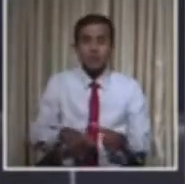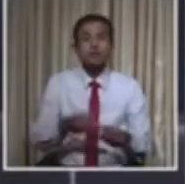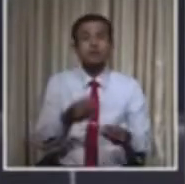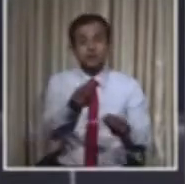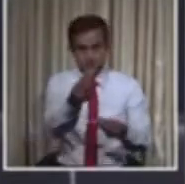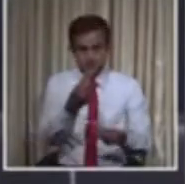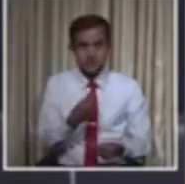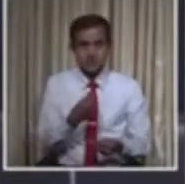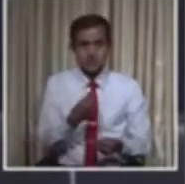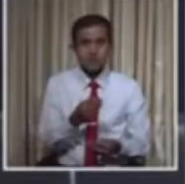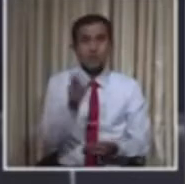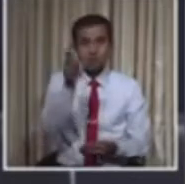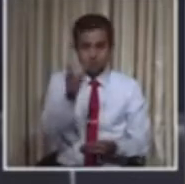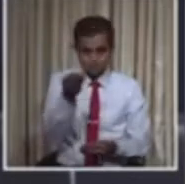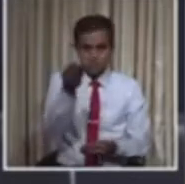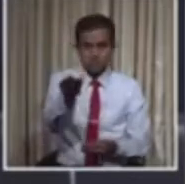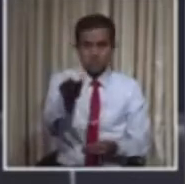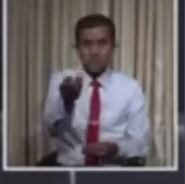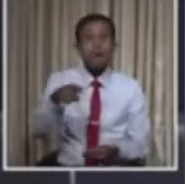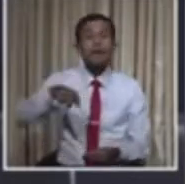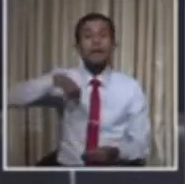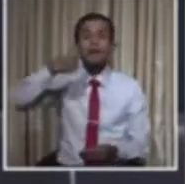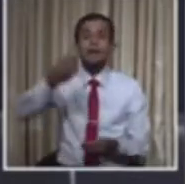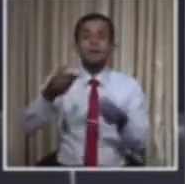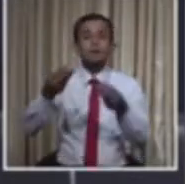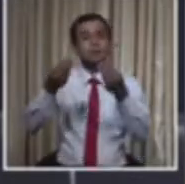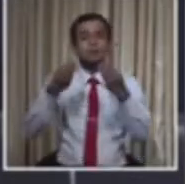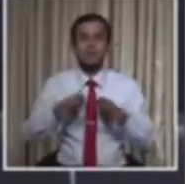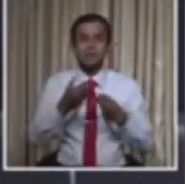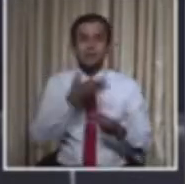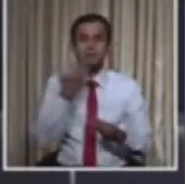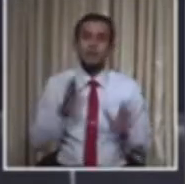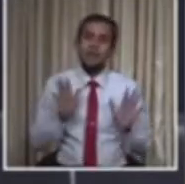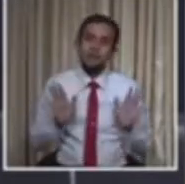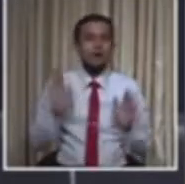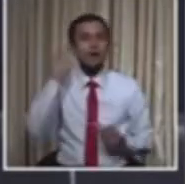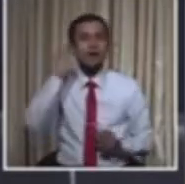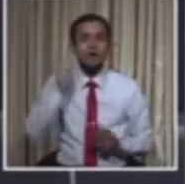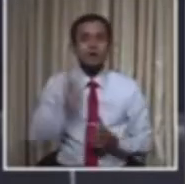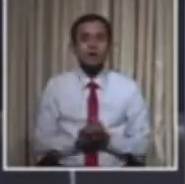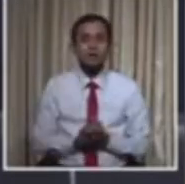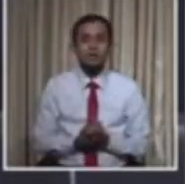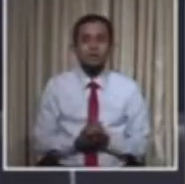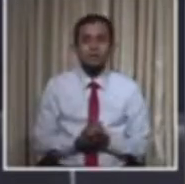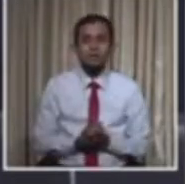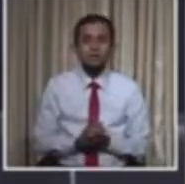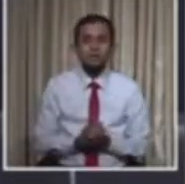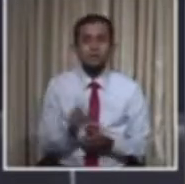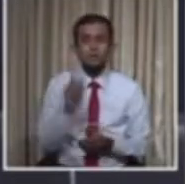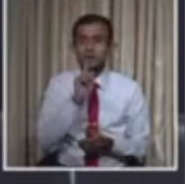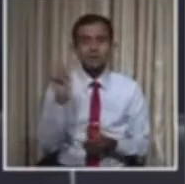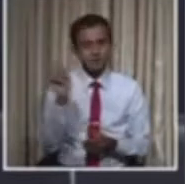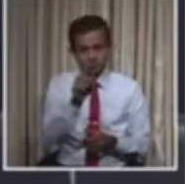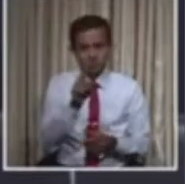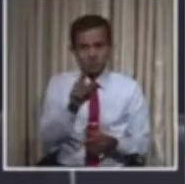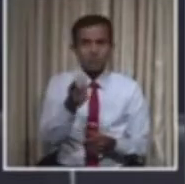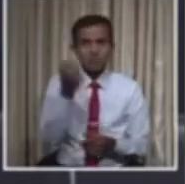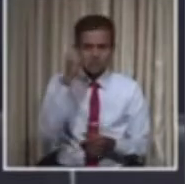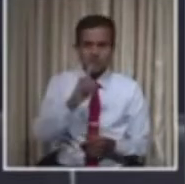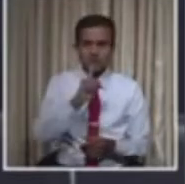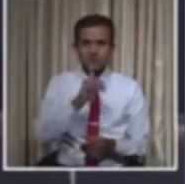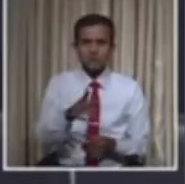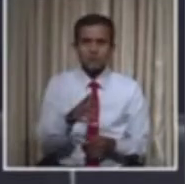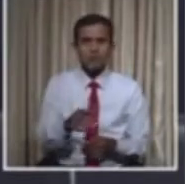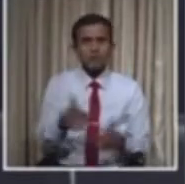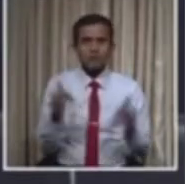කරන්න කියලා ඔබතුමාට එතකොට හෙට වෙනකොට අපිට ලබලා දෙන්න පුළුවන් එච්චරයි අපි අහන්නේ මෙතුමා මෙතුමා කිව්ව එක මමත් හිතේ ඇදා කතා කරද්දී ඒක